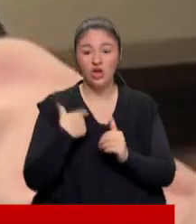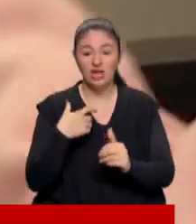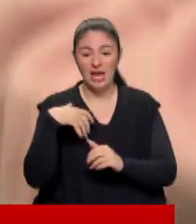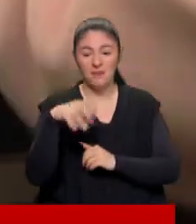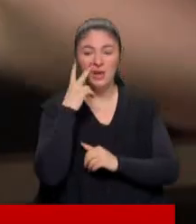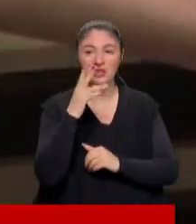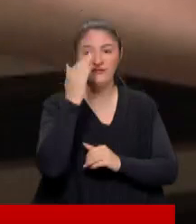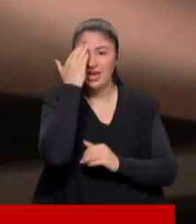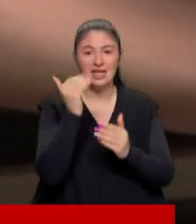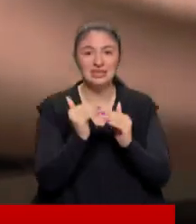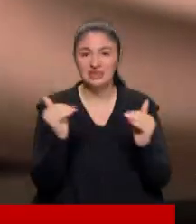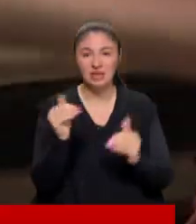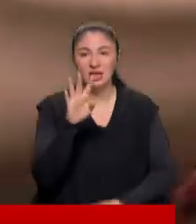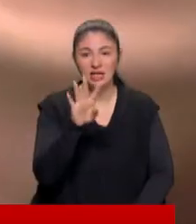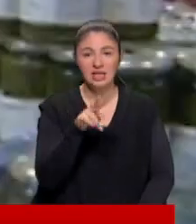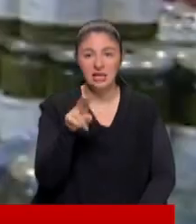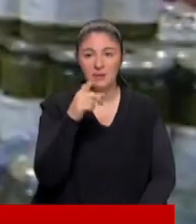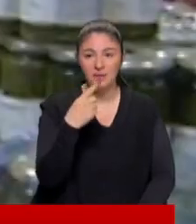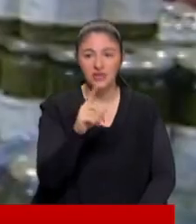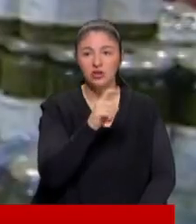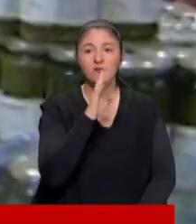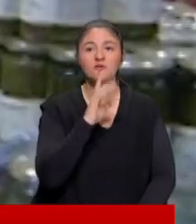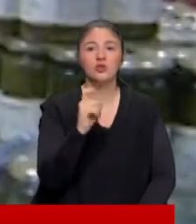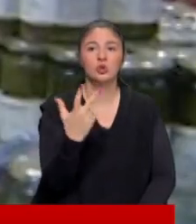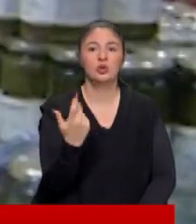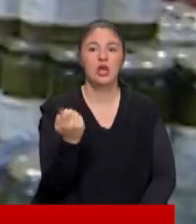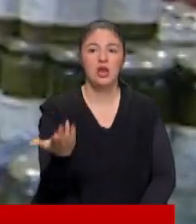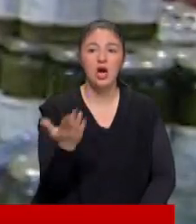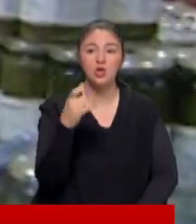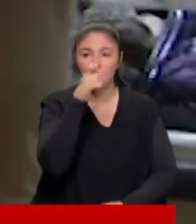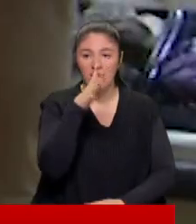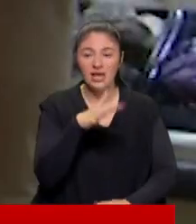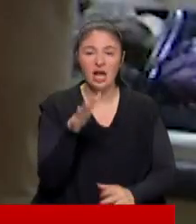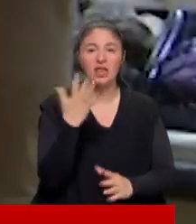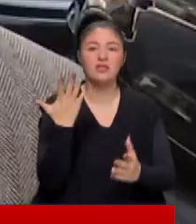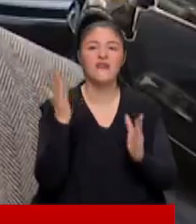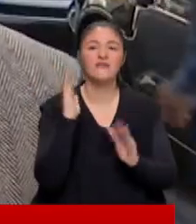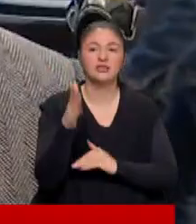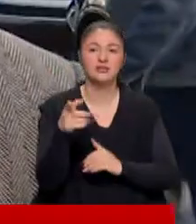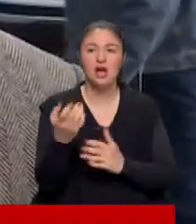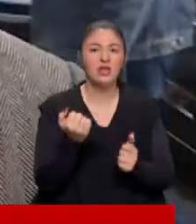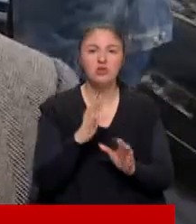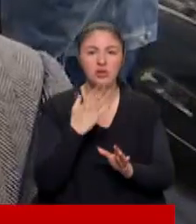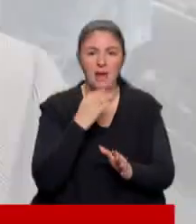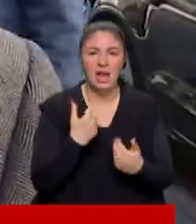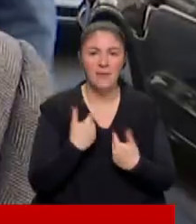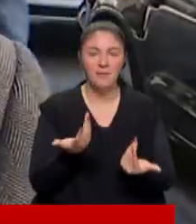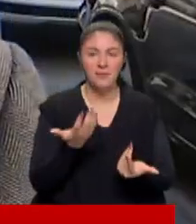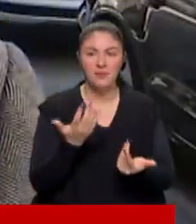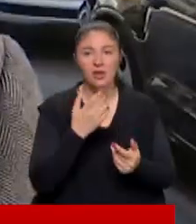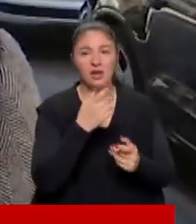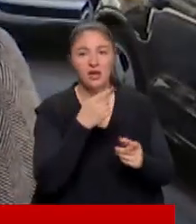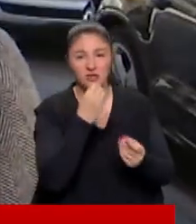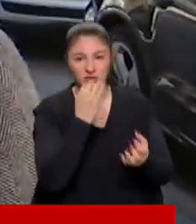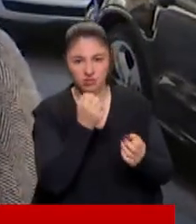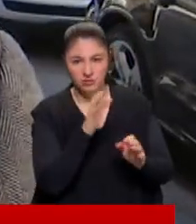ise yoksulluk sınırı 47.493 lira. Ülke genelinden daha fazla. Alamıyoruz, emekliyiz. Tencere kaynıyor mu